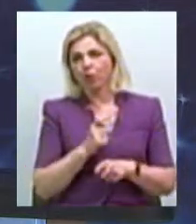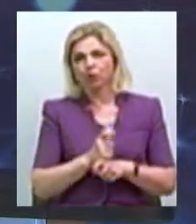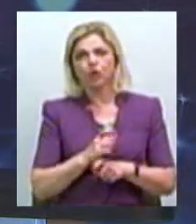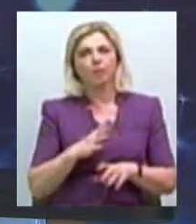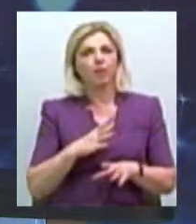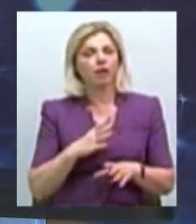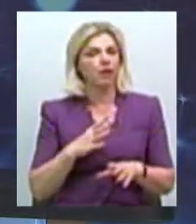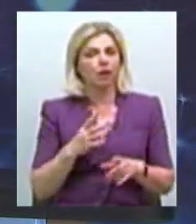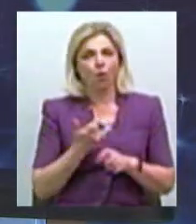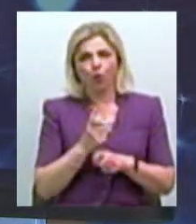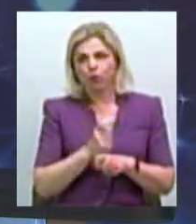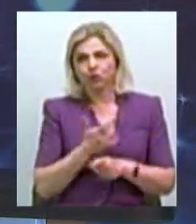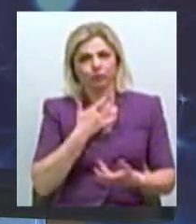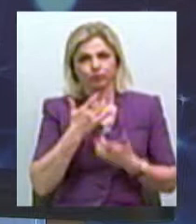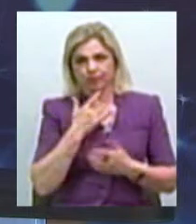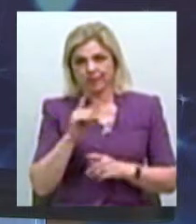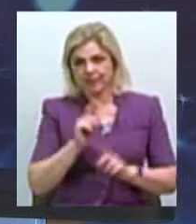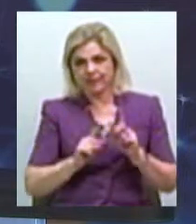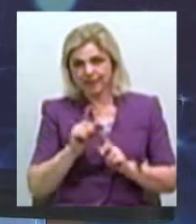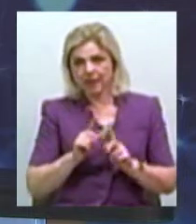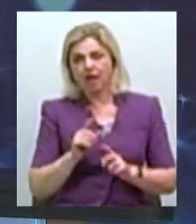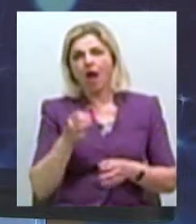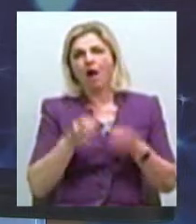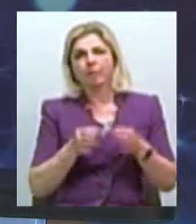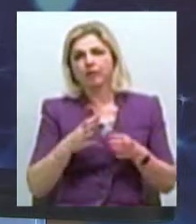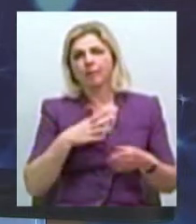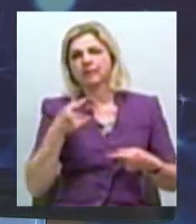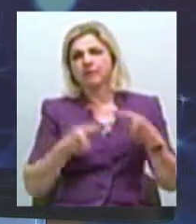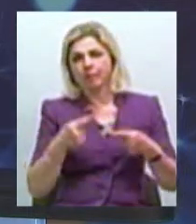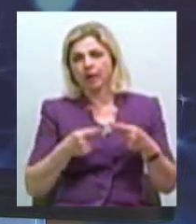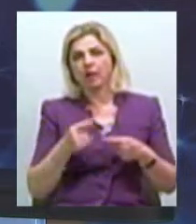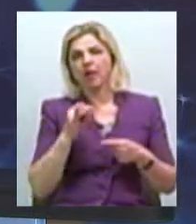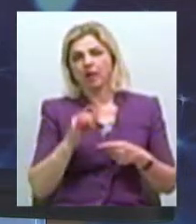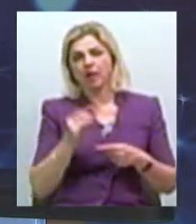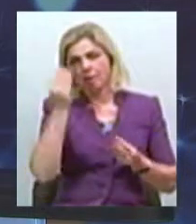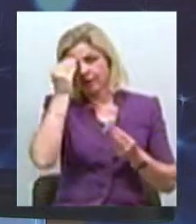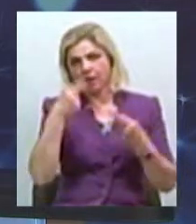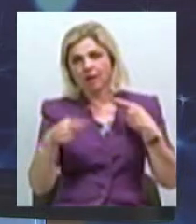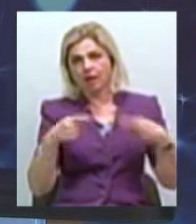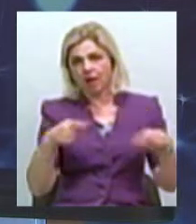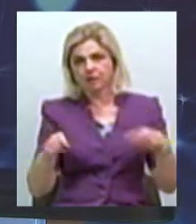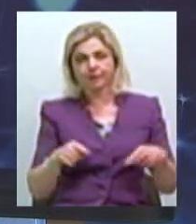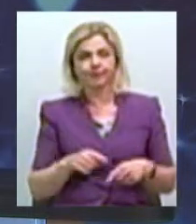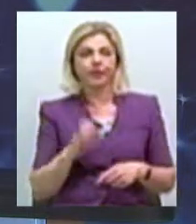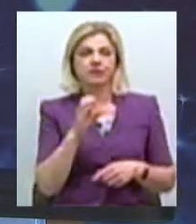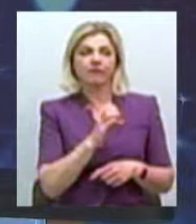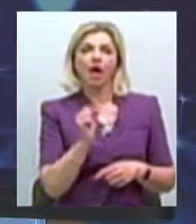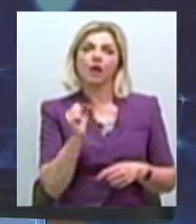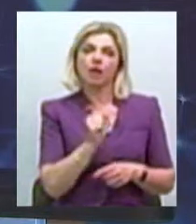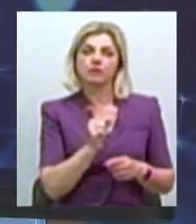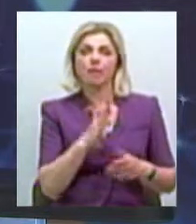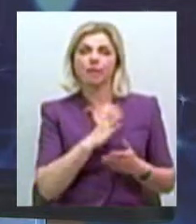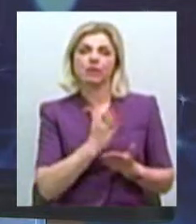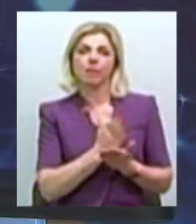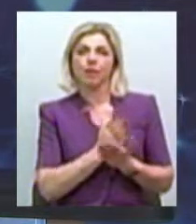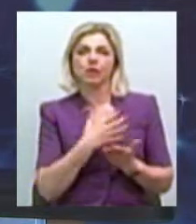засідання, арбітраж дуже сперечався з приводу того, розійшлися думки. От Світлана Олексіївна якраз начинала, мала свою думку,